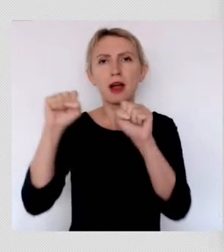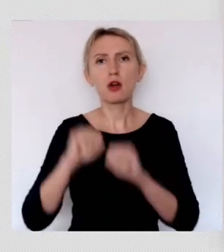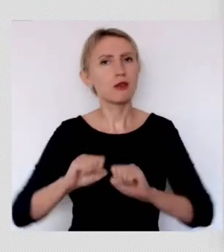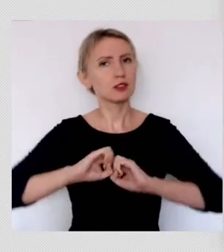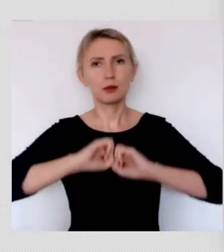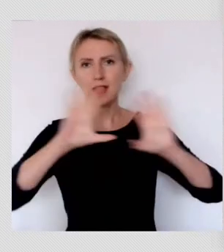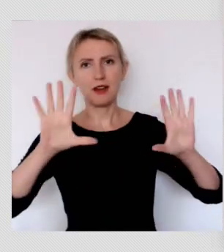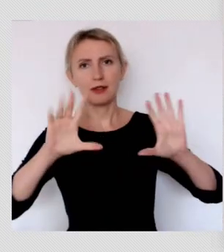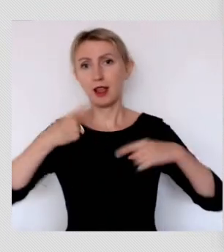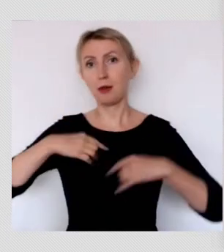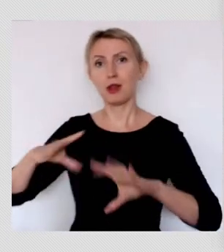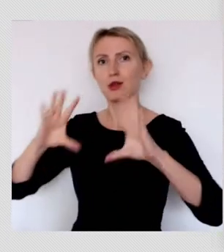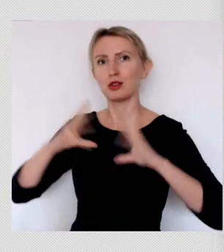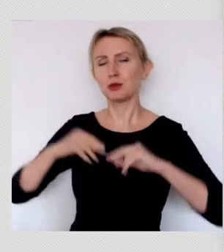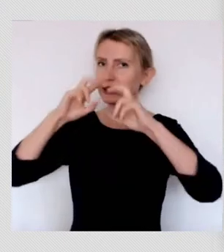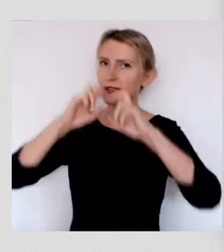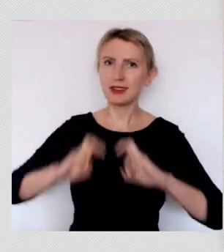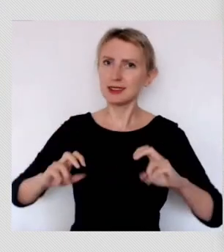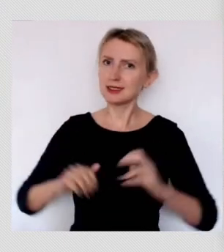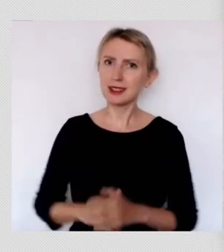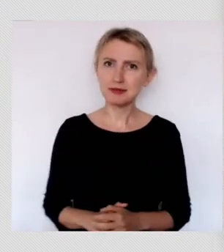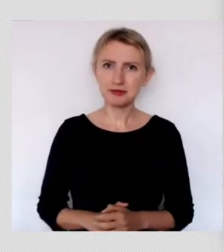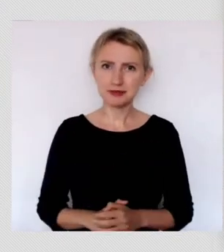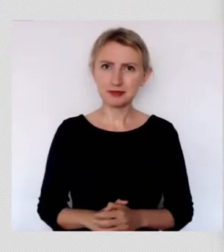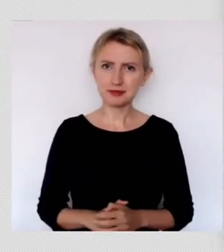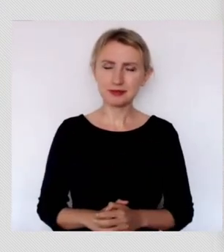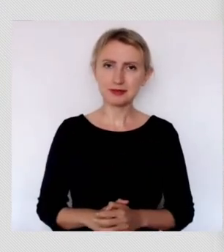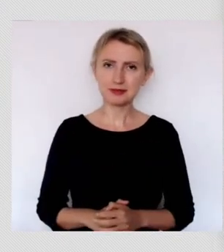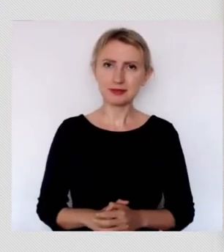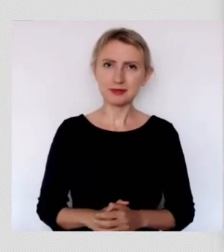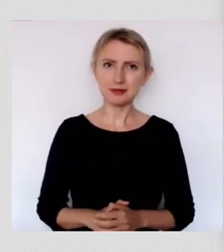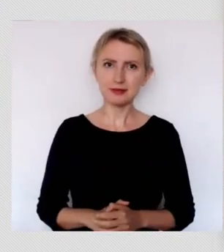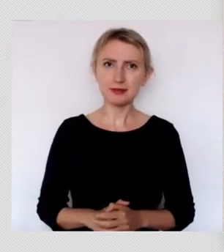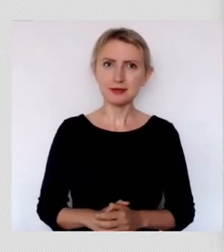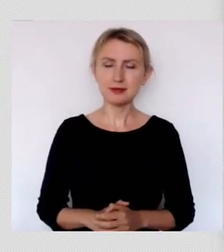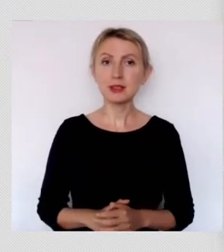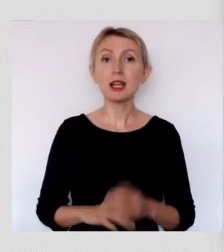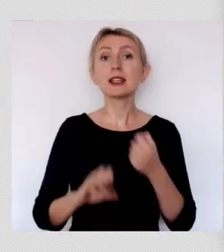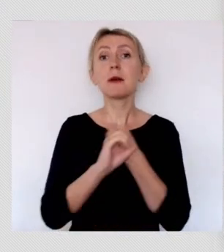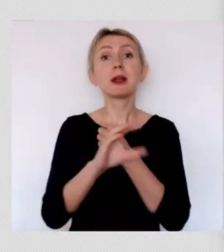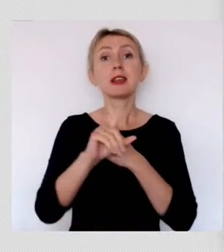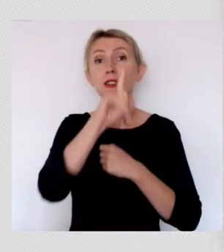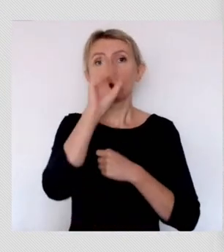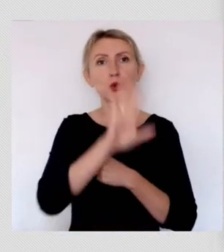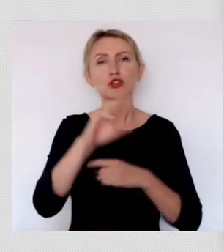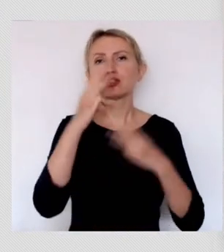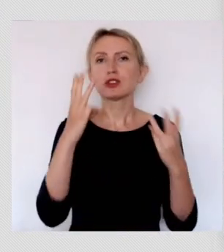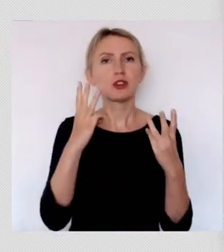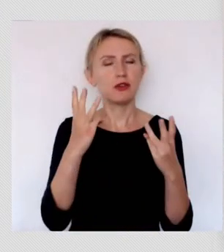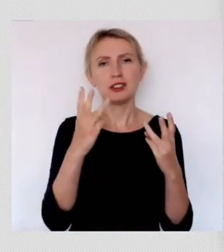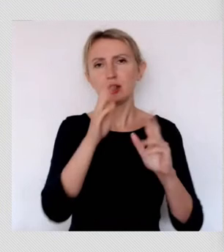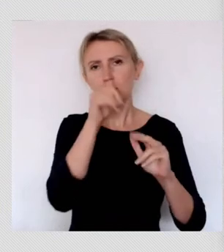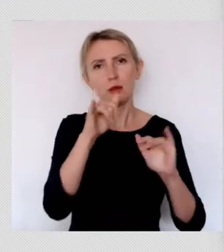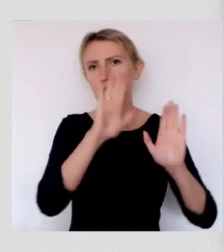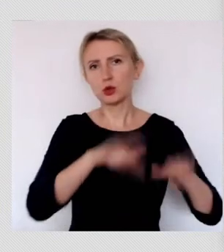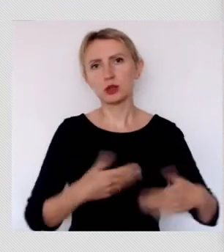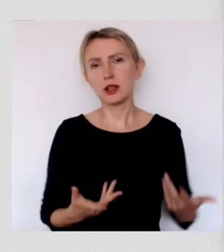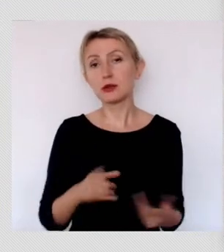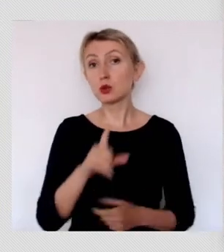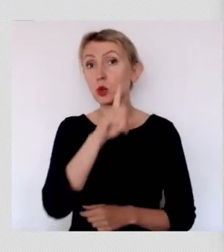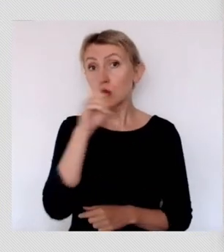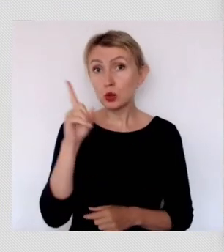dostajemy. To jest kwestia analiz. I nie zostawiłbym mediów społecznościowych, bo to jest ważne. I tak to ludzie,